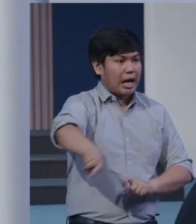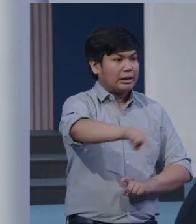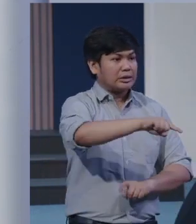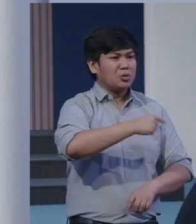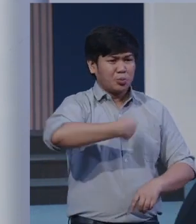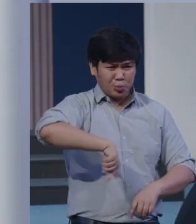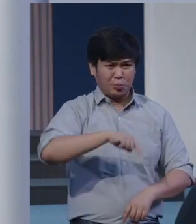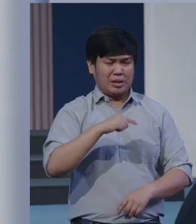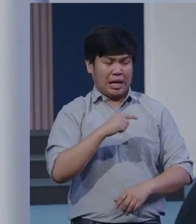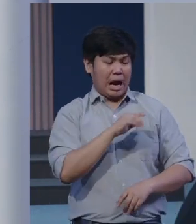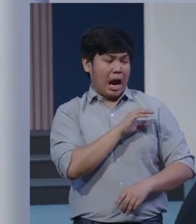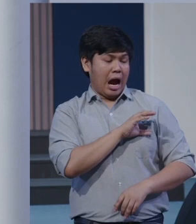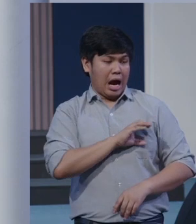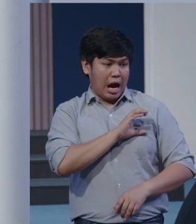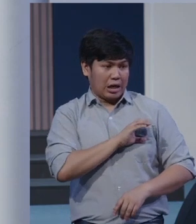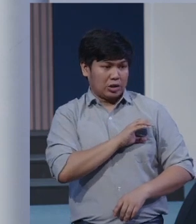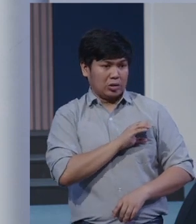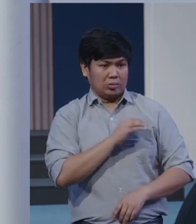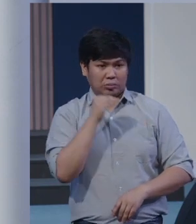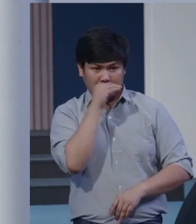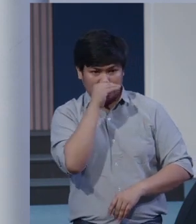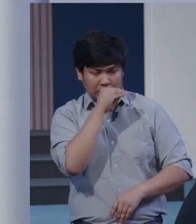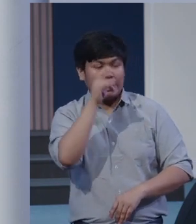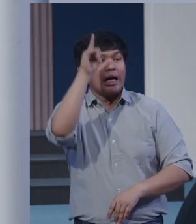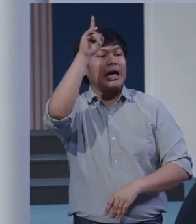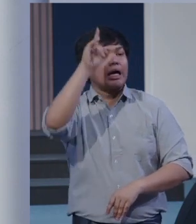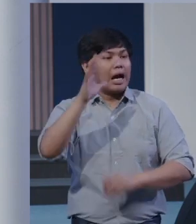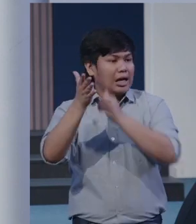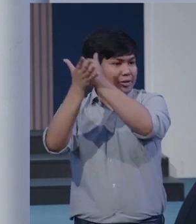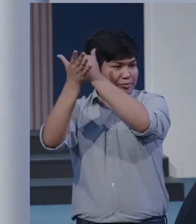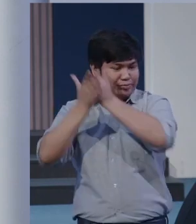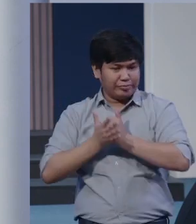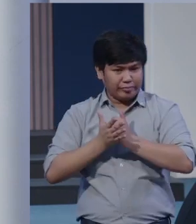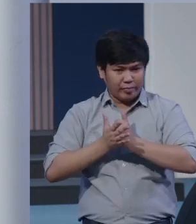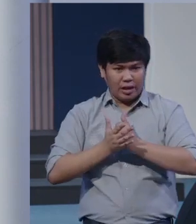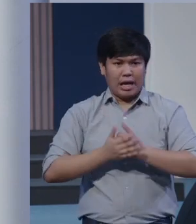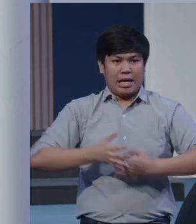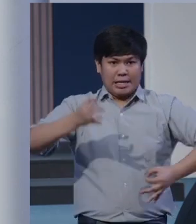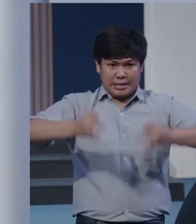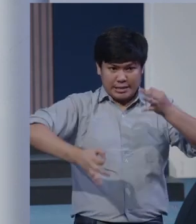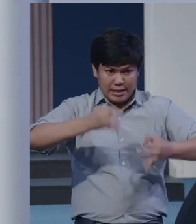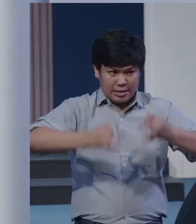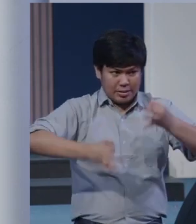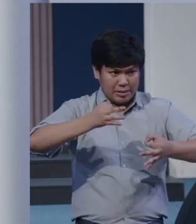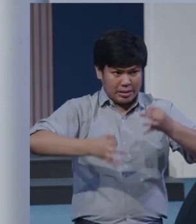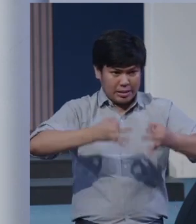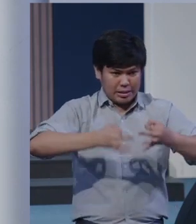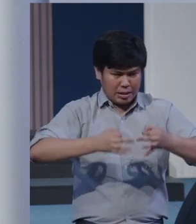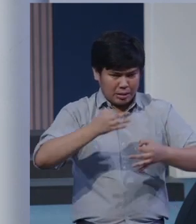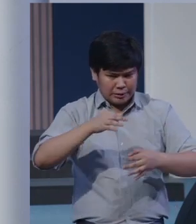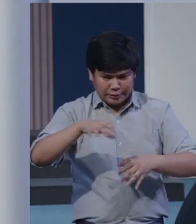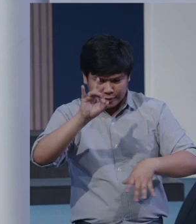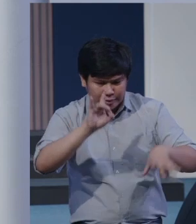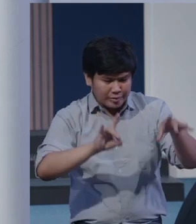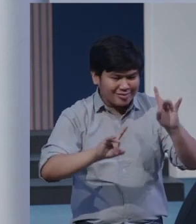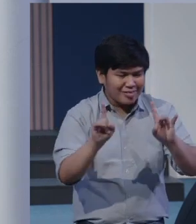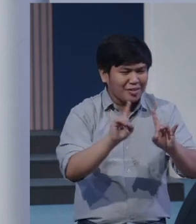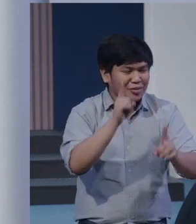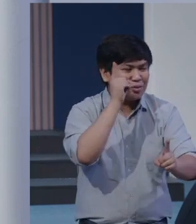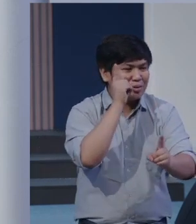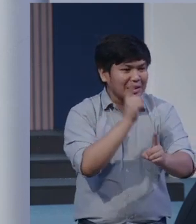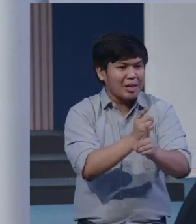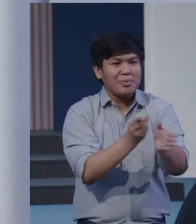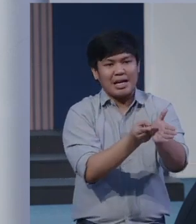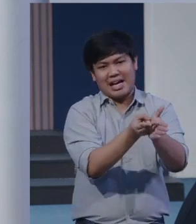one another Render in your gates judgments that are true and make for peace Hindi ho ba